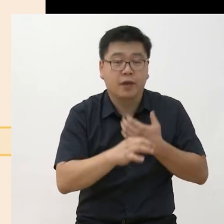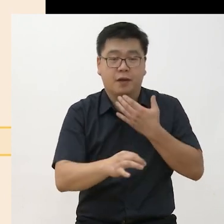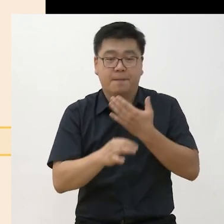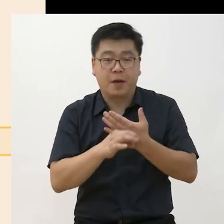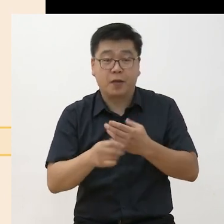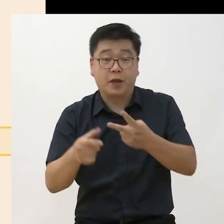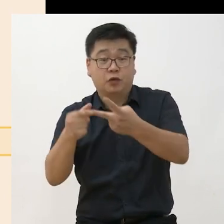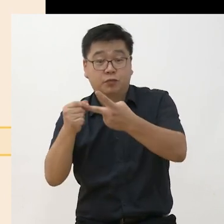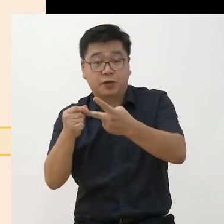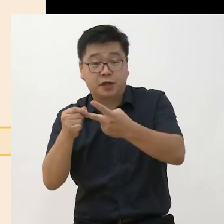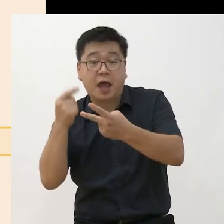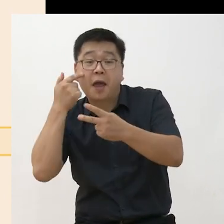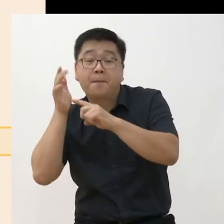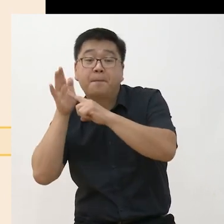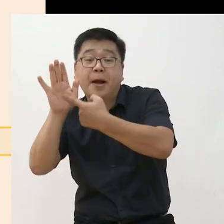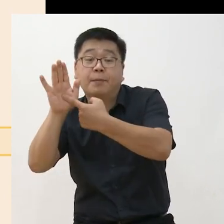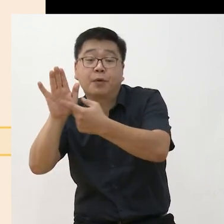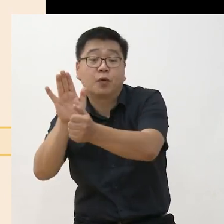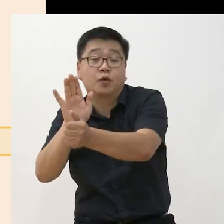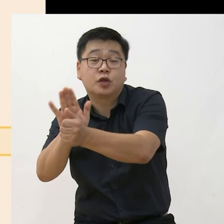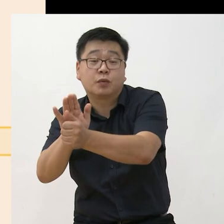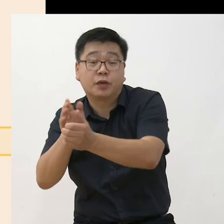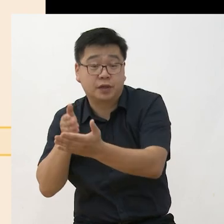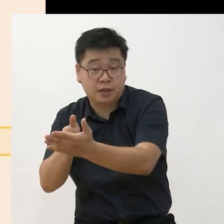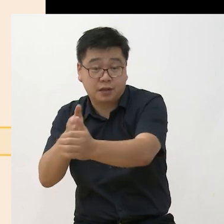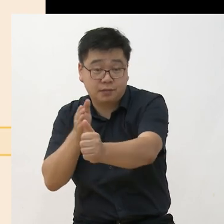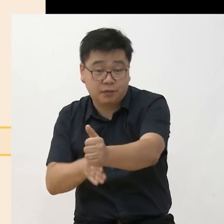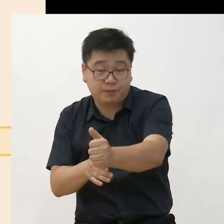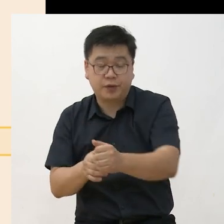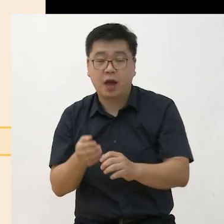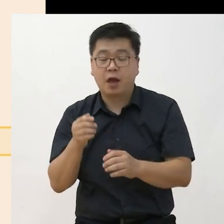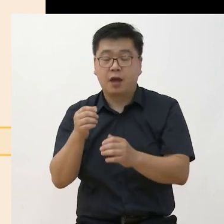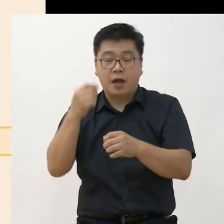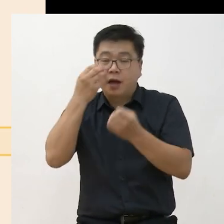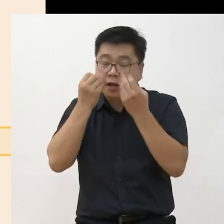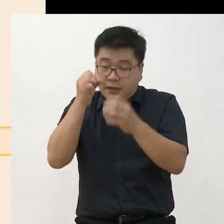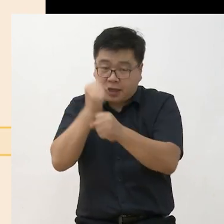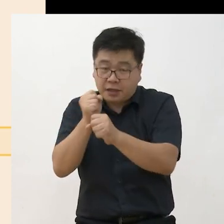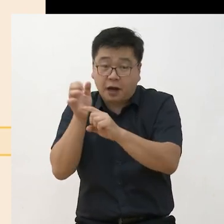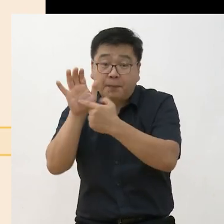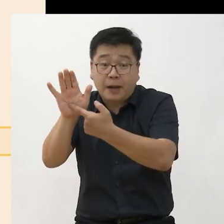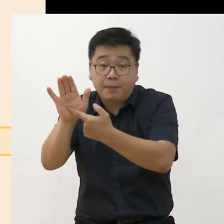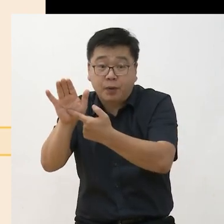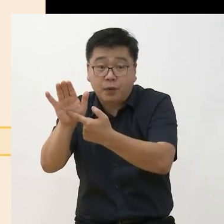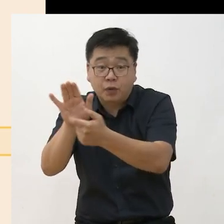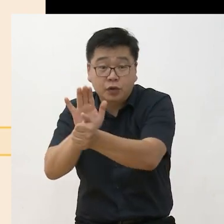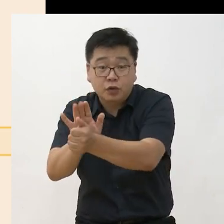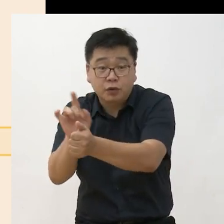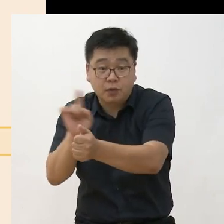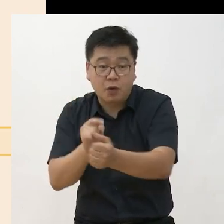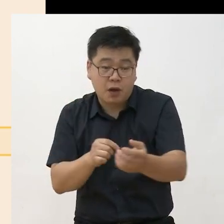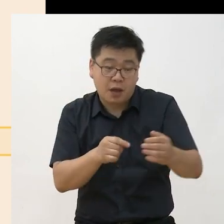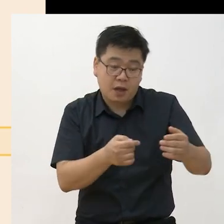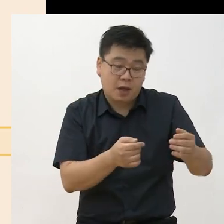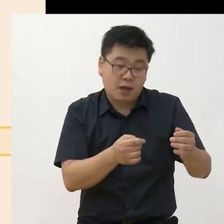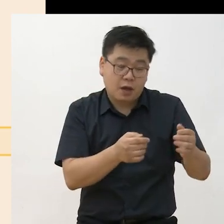영역에 지원 신청을 해주시면 되겠습니다. 발표 지원은 앞서 말씀드렸던 창작 준비 지원에서 인정되고 있는 활동